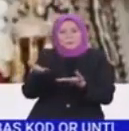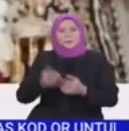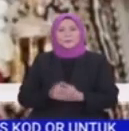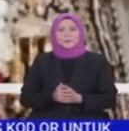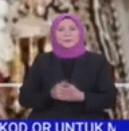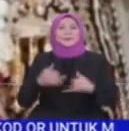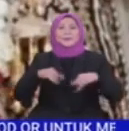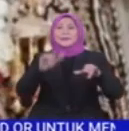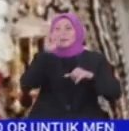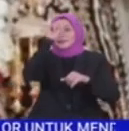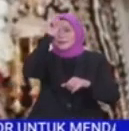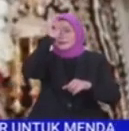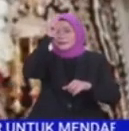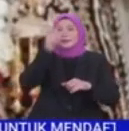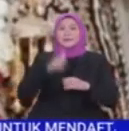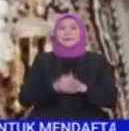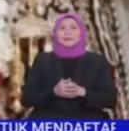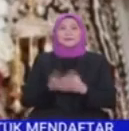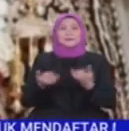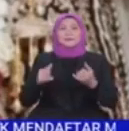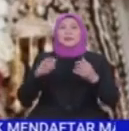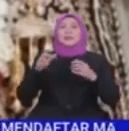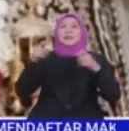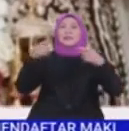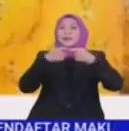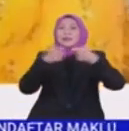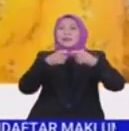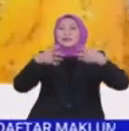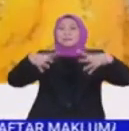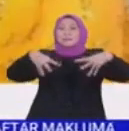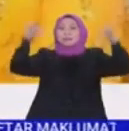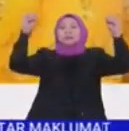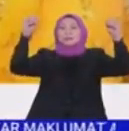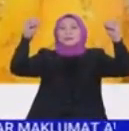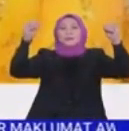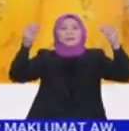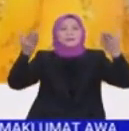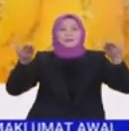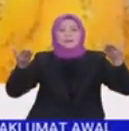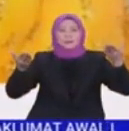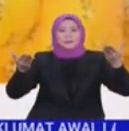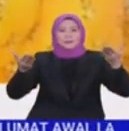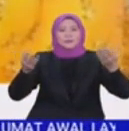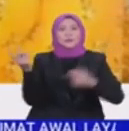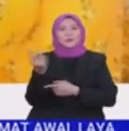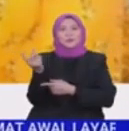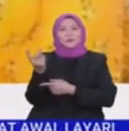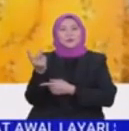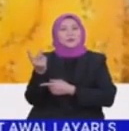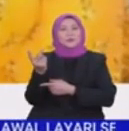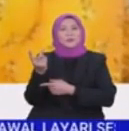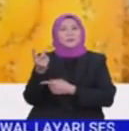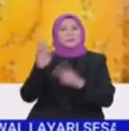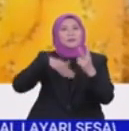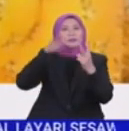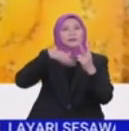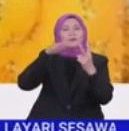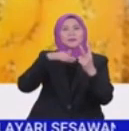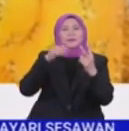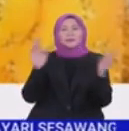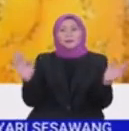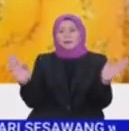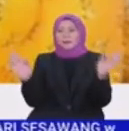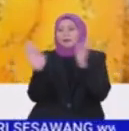Masih lagi di India, gara-gara terputus bekalan elektrik ketika upacara perkahwinan berlangsung, dua beradik pengantin perempuan